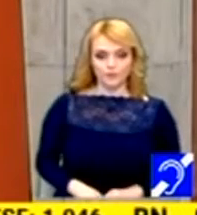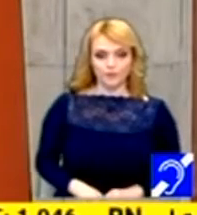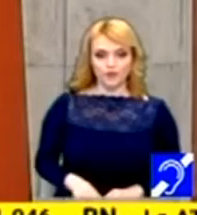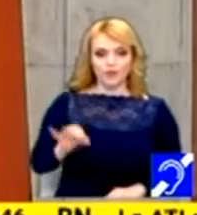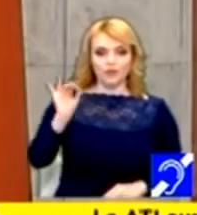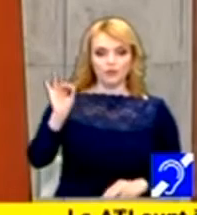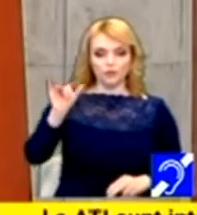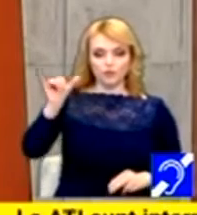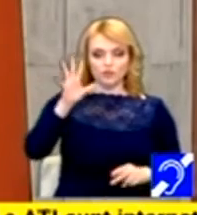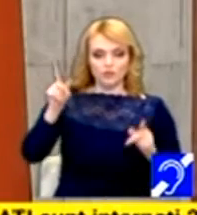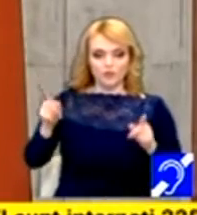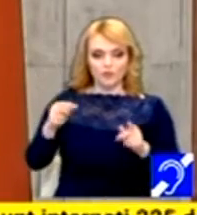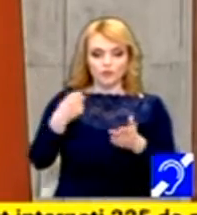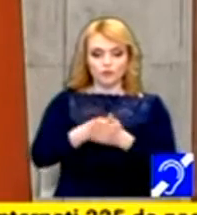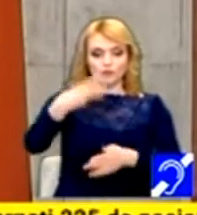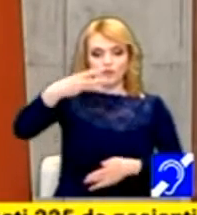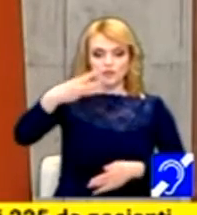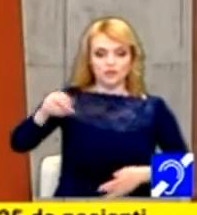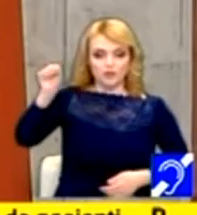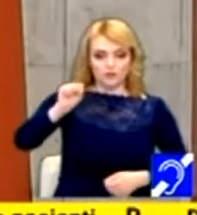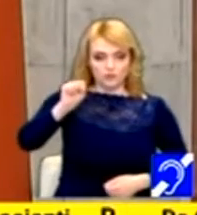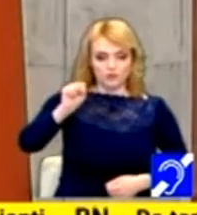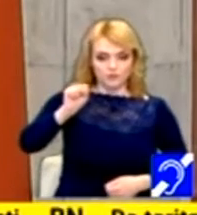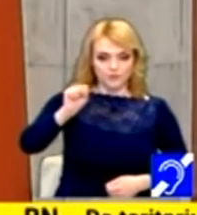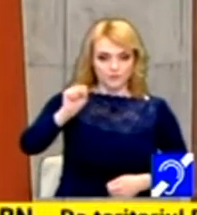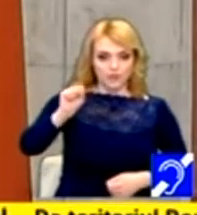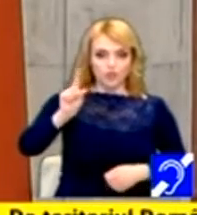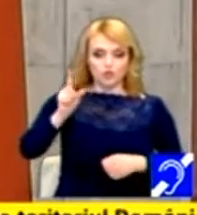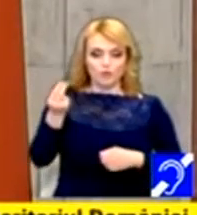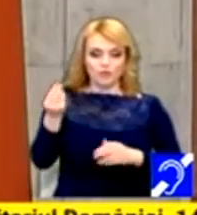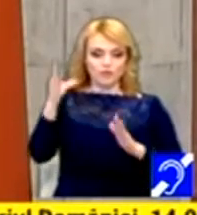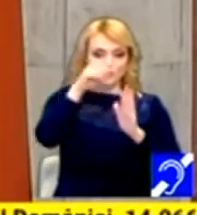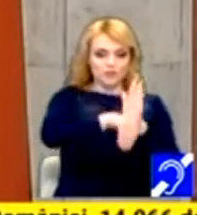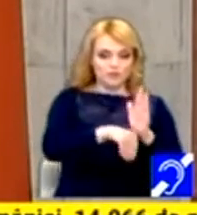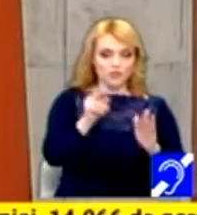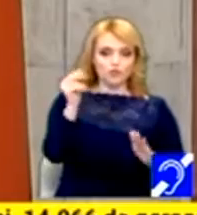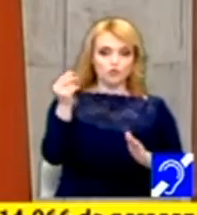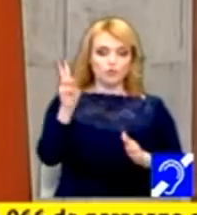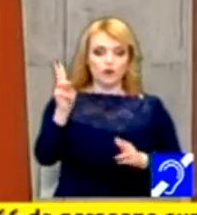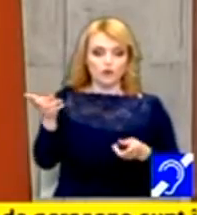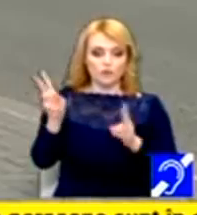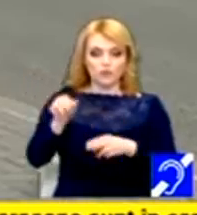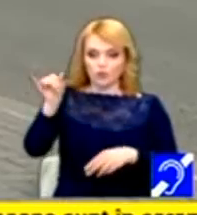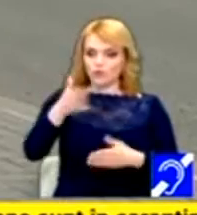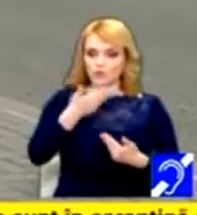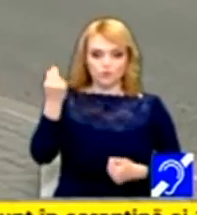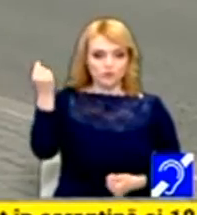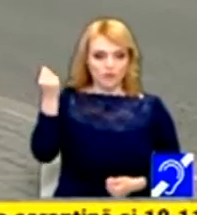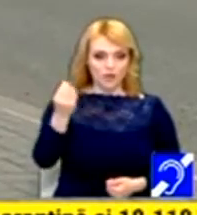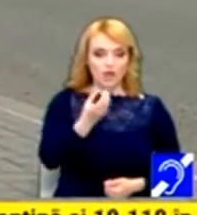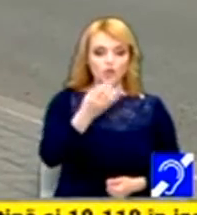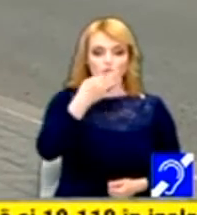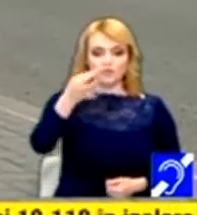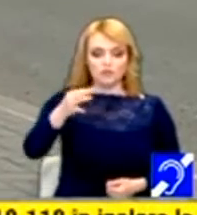și au termen pe 30 august pentru a investi suma rămasă, dar ei bani nu au. Igor Dodon a